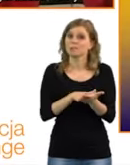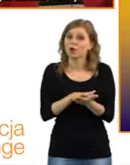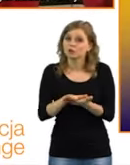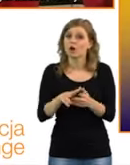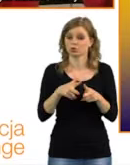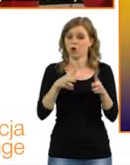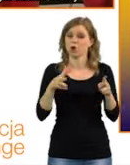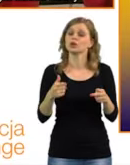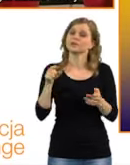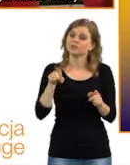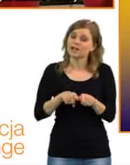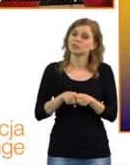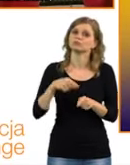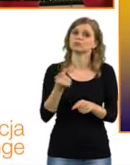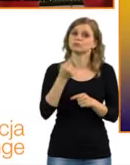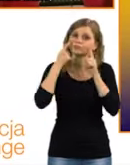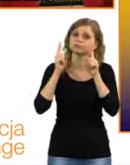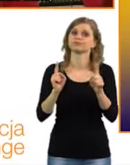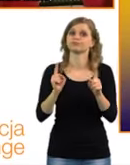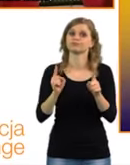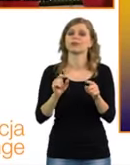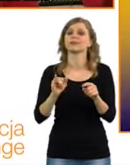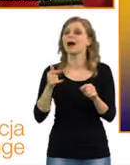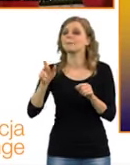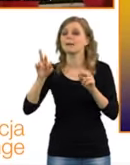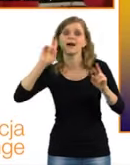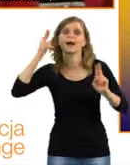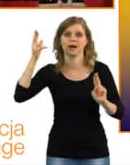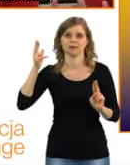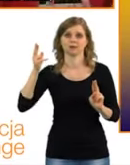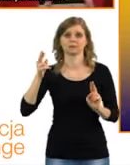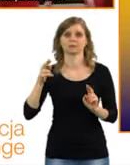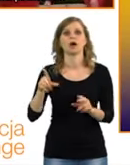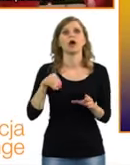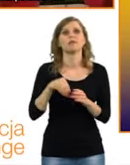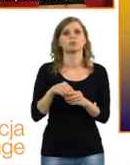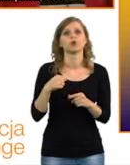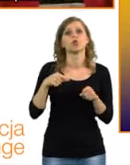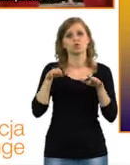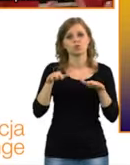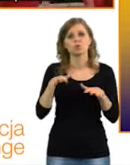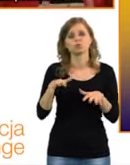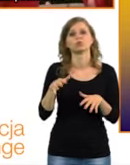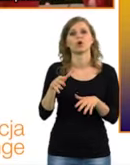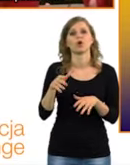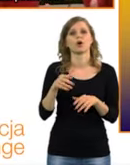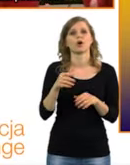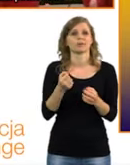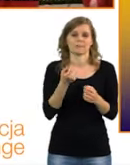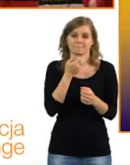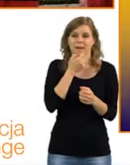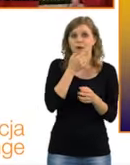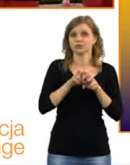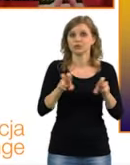początkowym okresie należy też zwrócić uwagę na odruchy. Dużo tutaj chcę podkreślić, tak troszkę jest